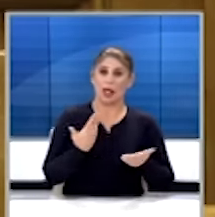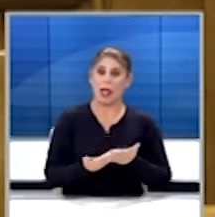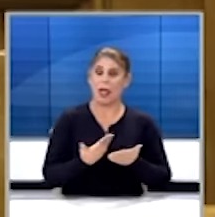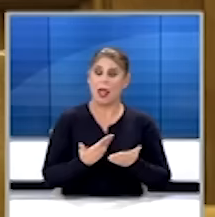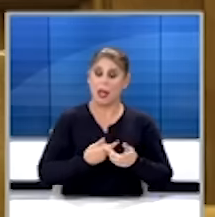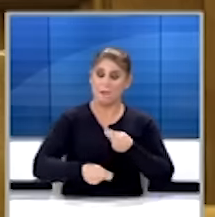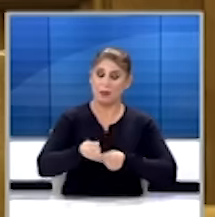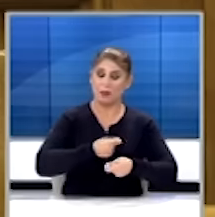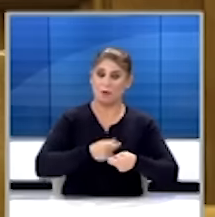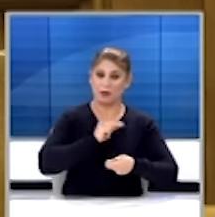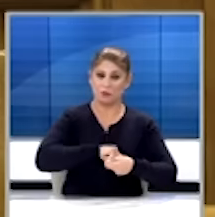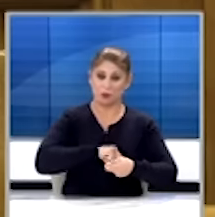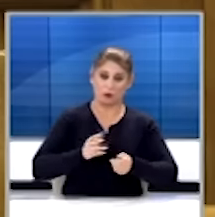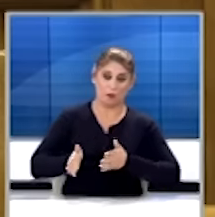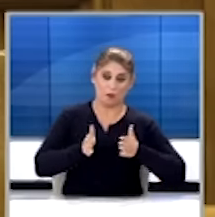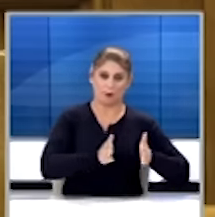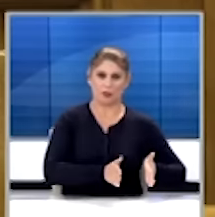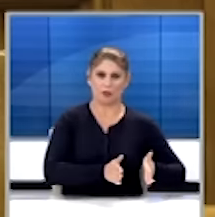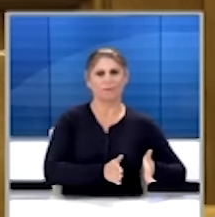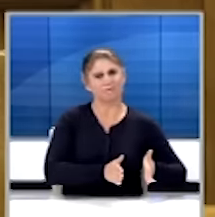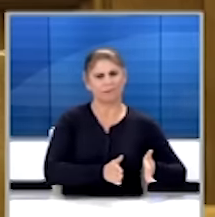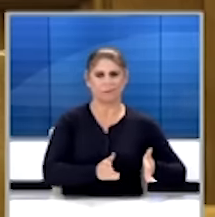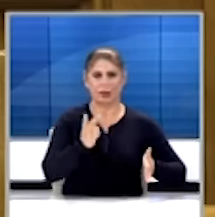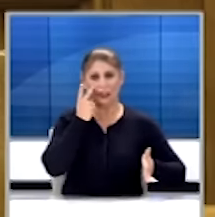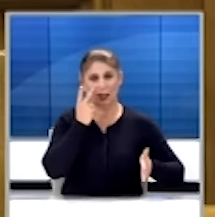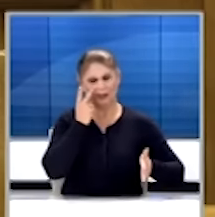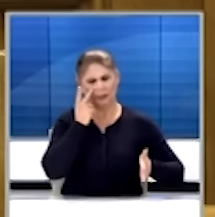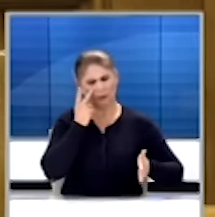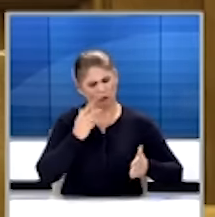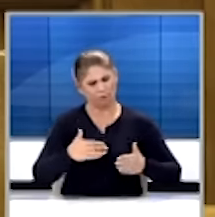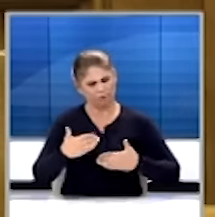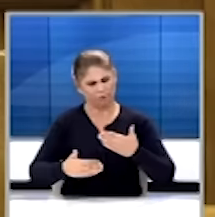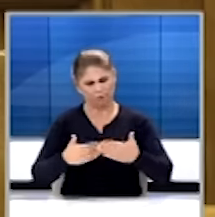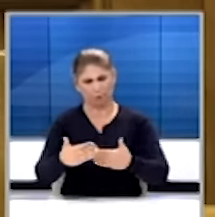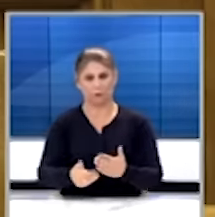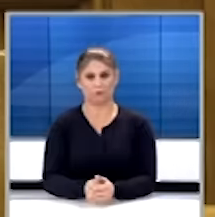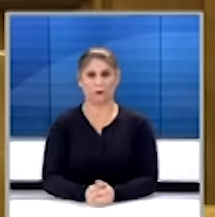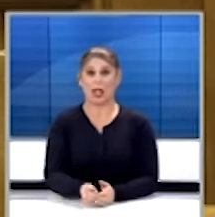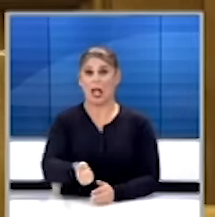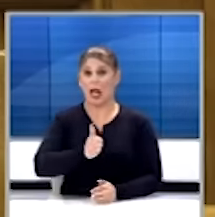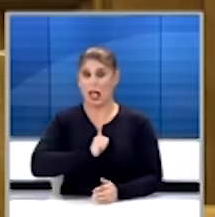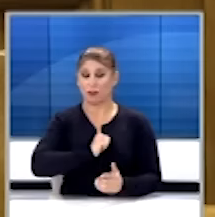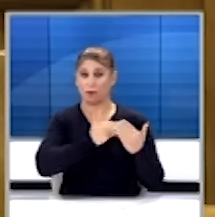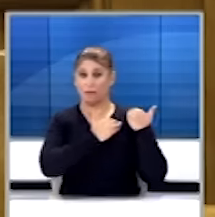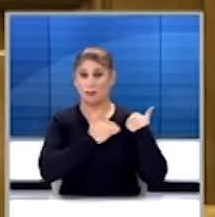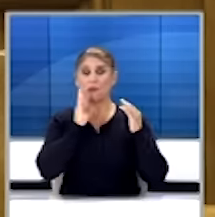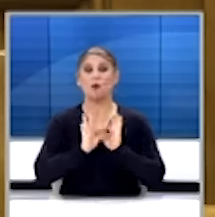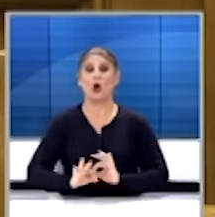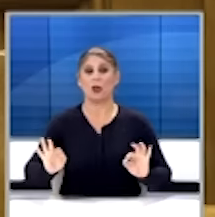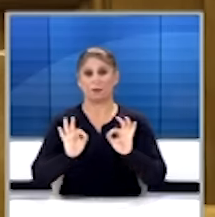επιχειρηματικών συμφερόντων από την άλλη. Ας τα δούμε ένα-ένα. Ατομική ευθύνη στην